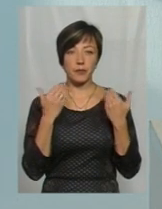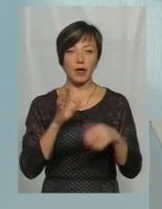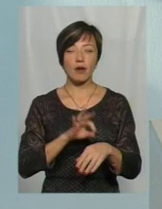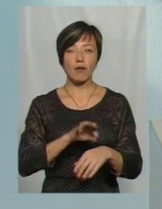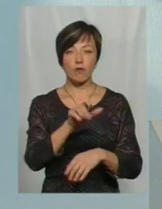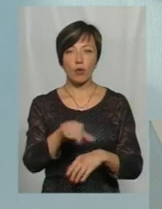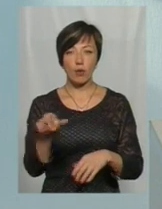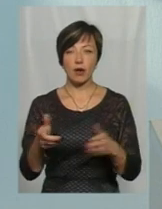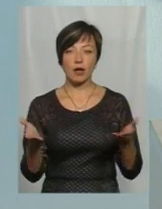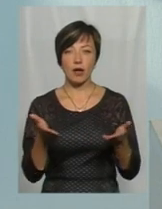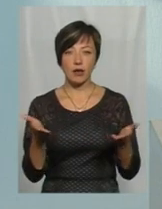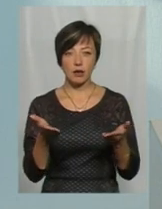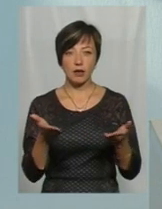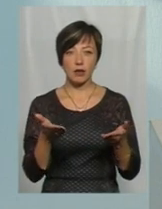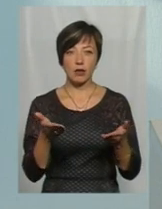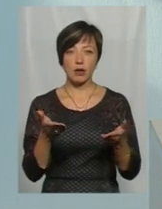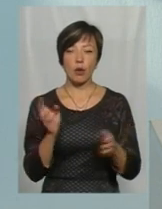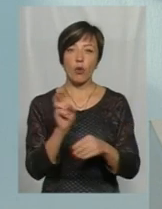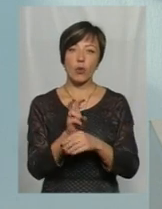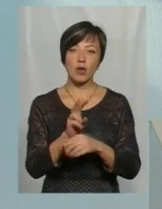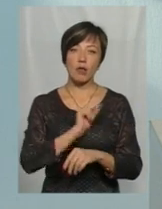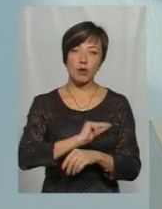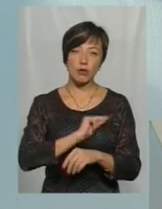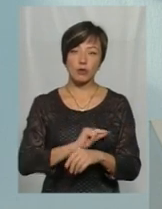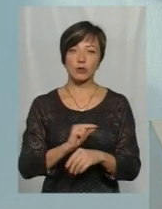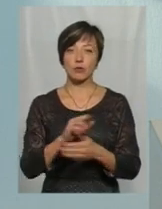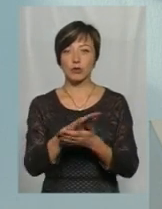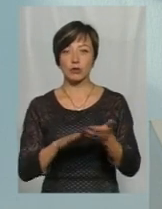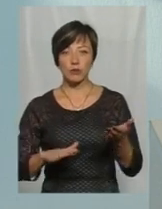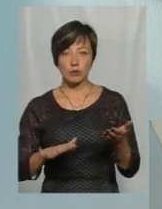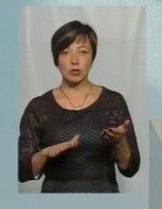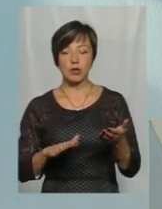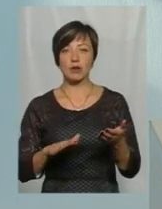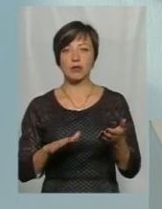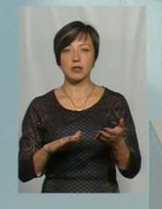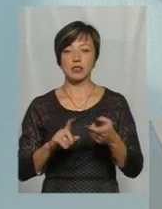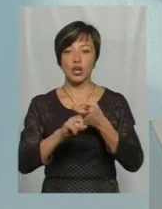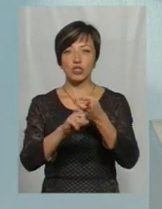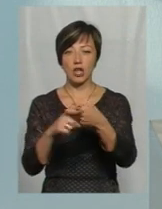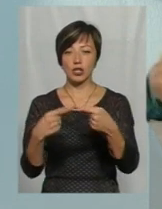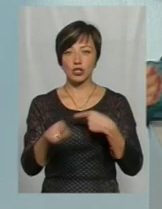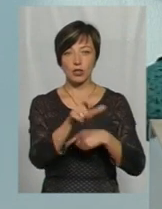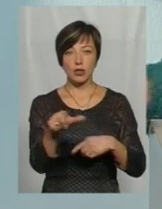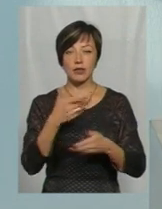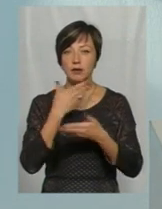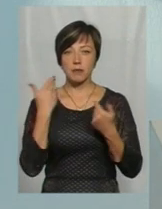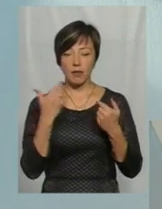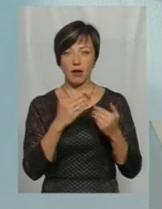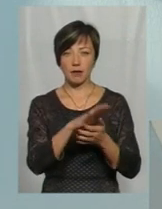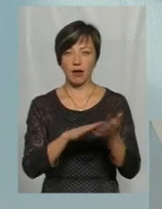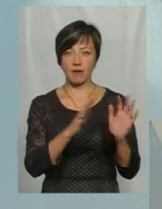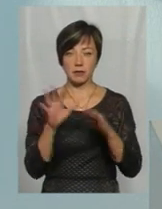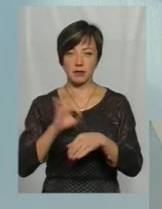хворих, які ходять ще на роботу, які далі продовжують заражати, і нема послідовних